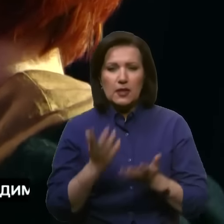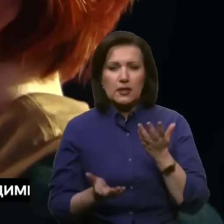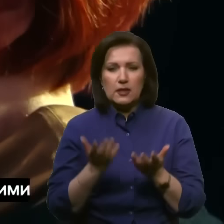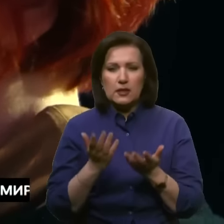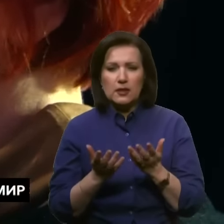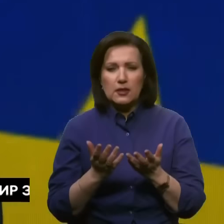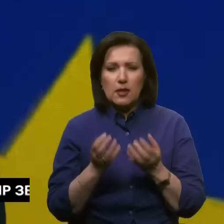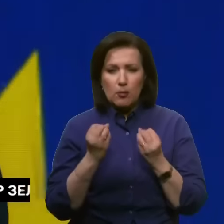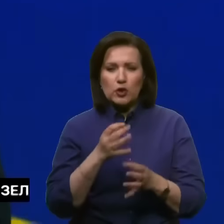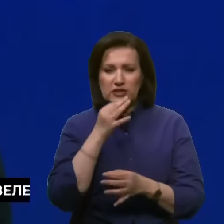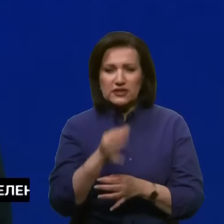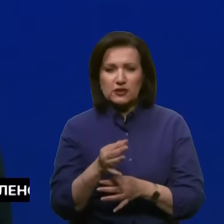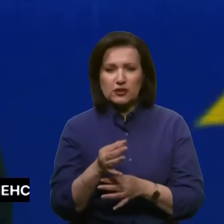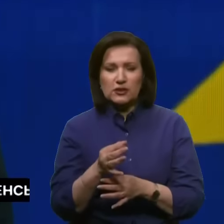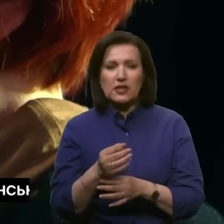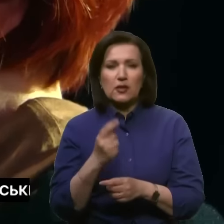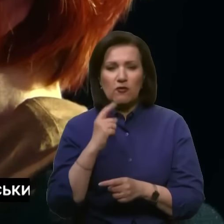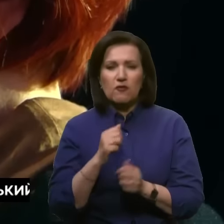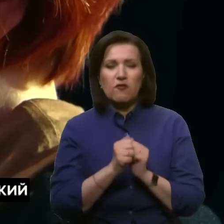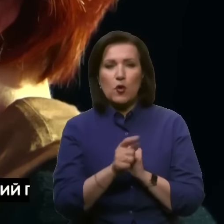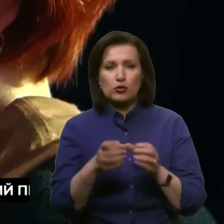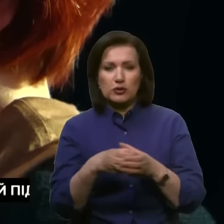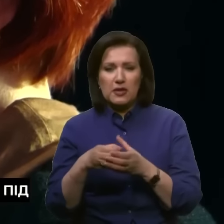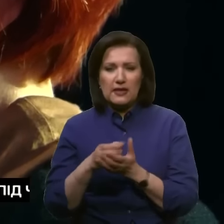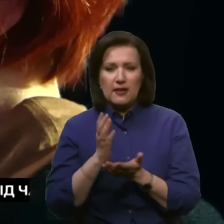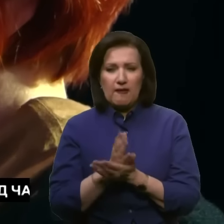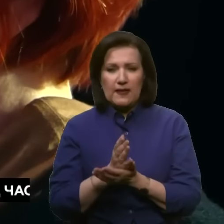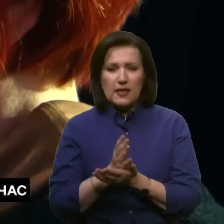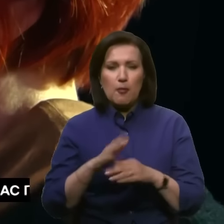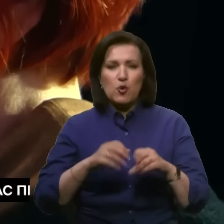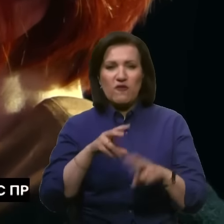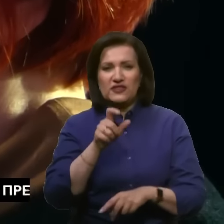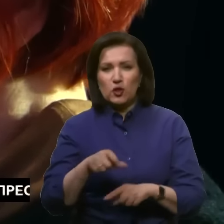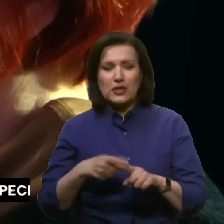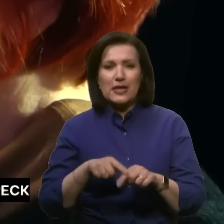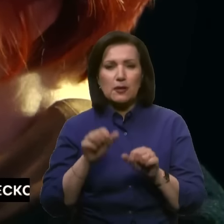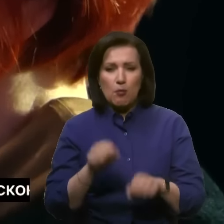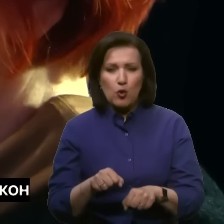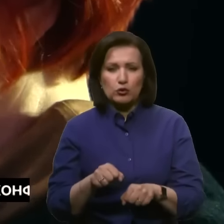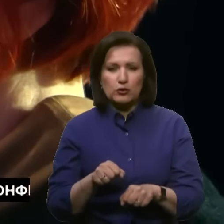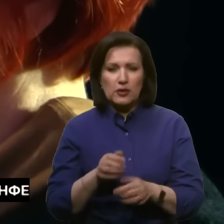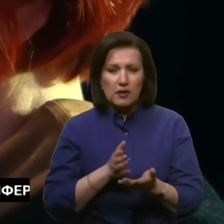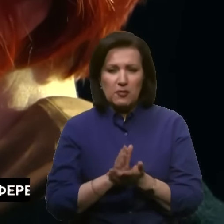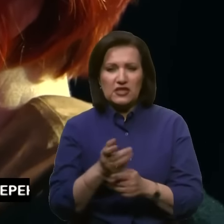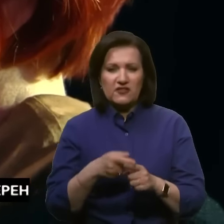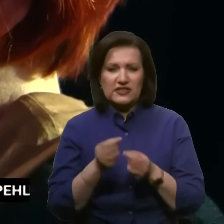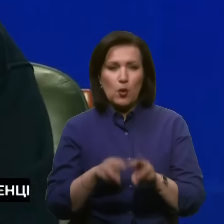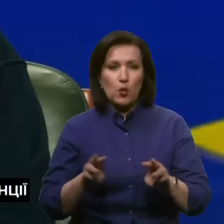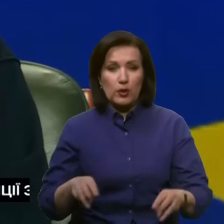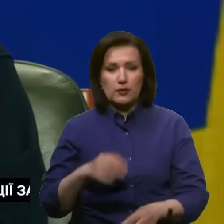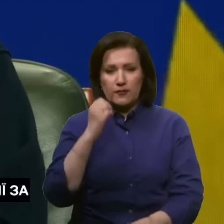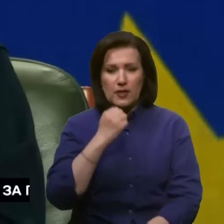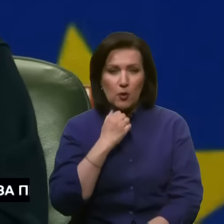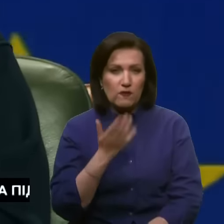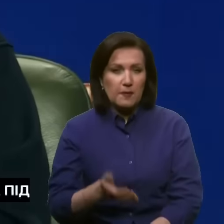якщо... Просто скажіть, можна відповісти? Я думаю, що в кожній партії є професіонали, які можуть. Окей. Піти в цей. Дякую. Уряд. Дуже